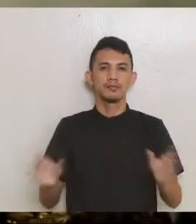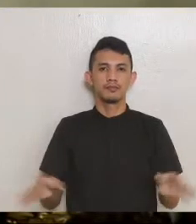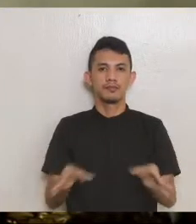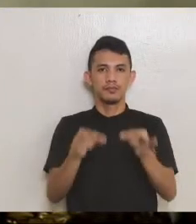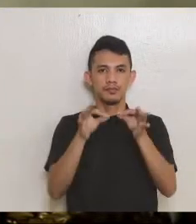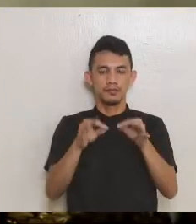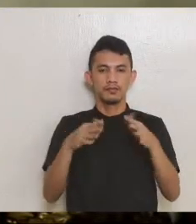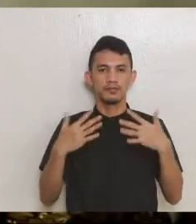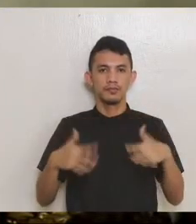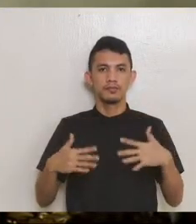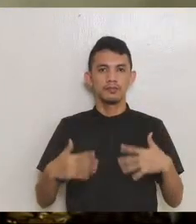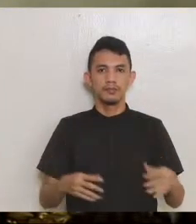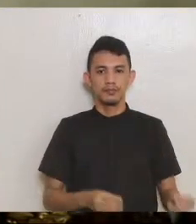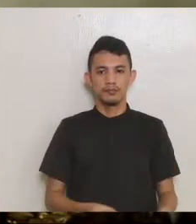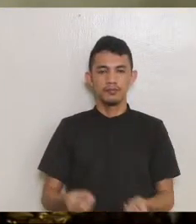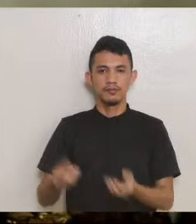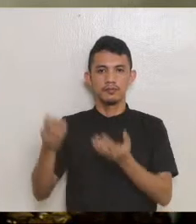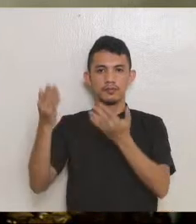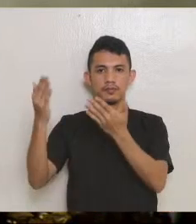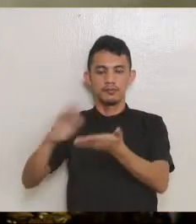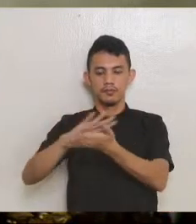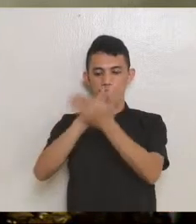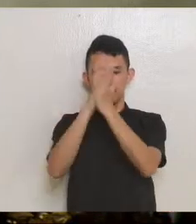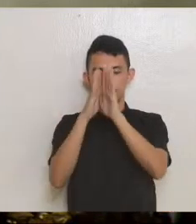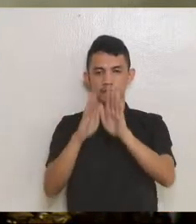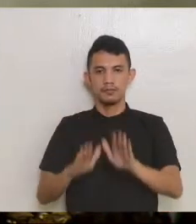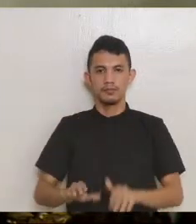Amen. Dalhan ninyo ang kalinaw ni Kristo.